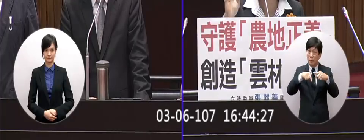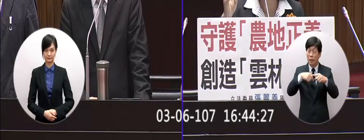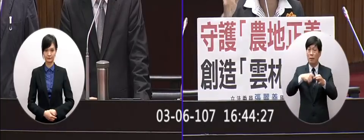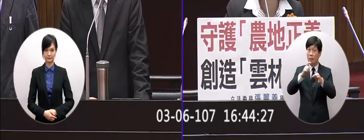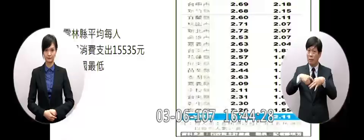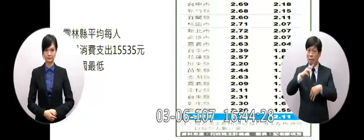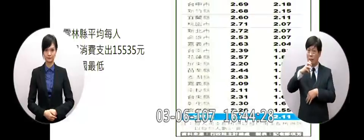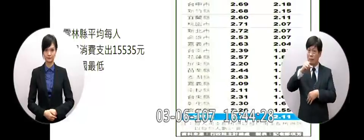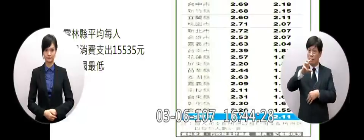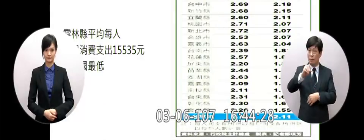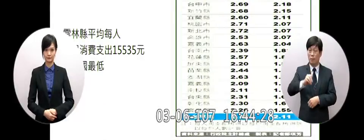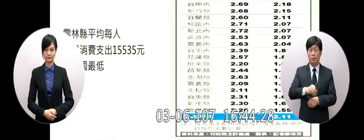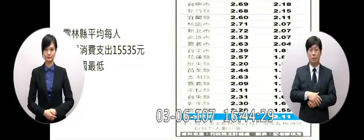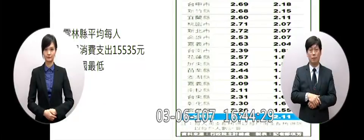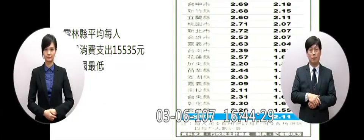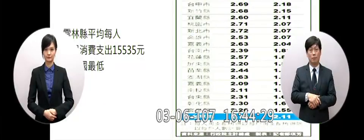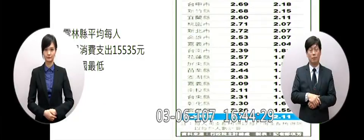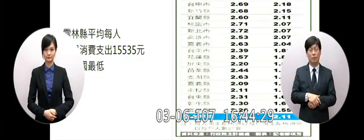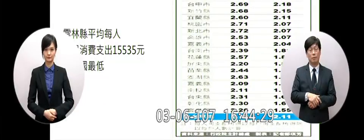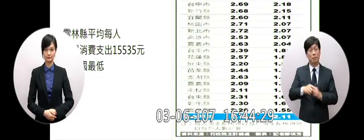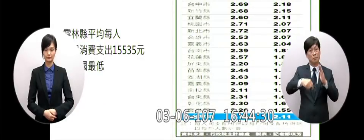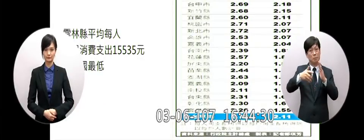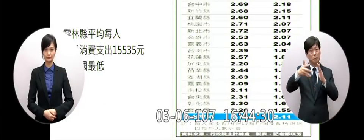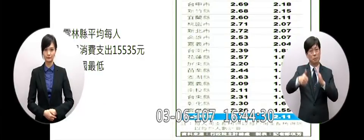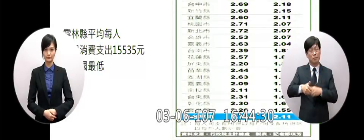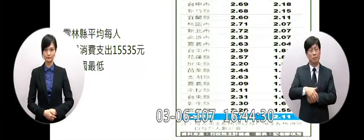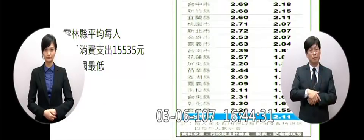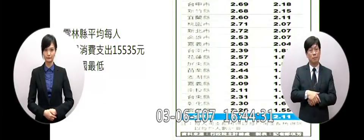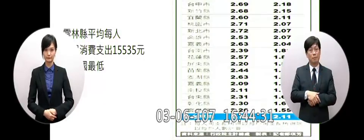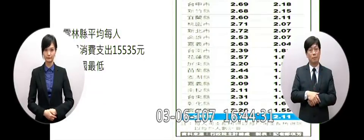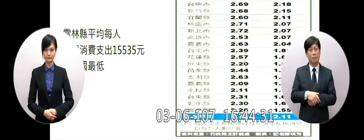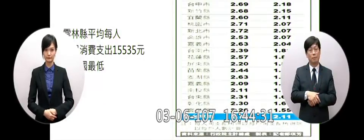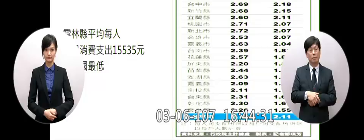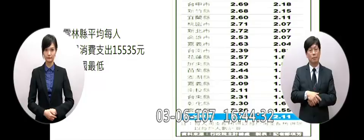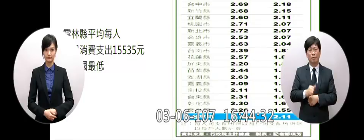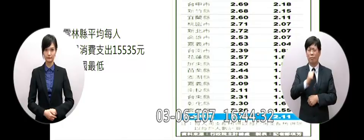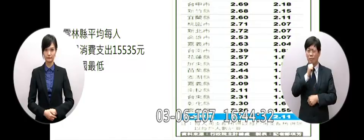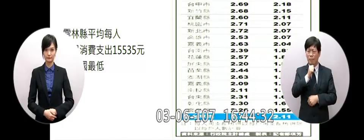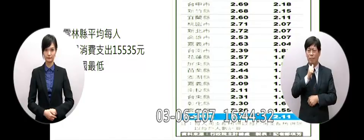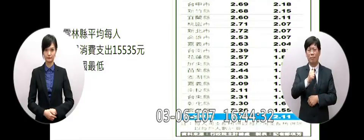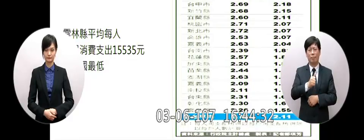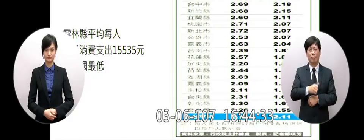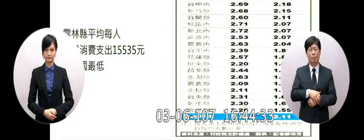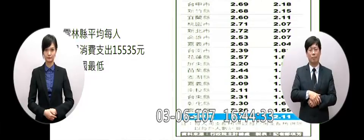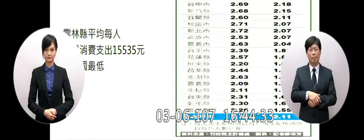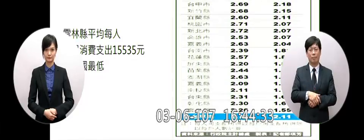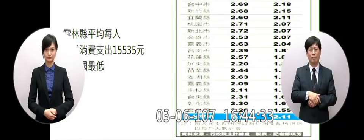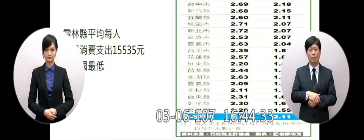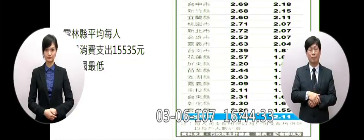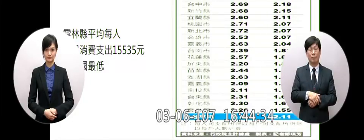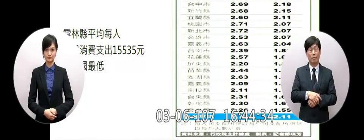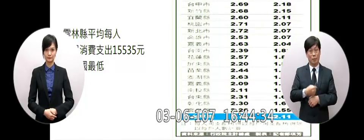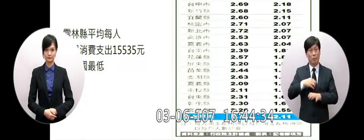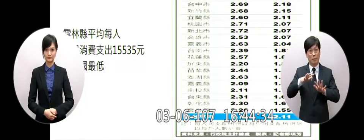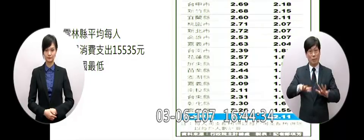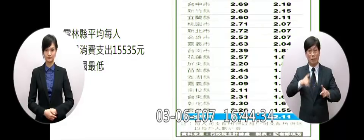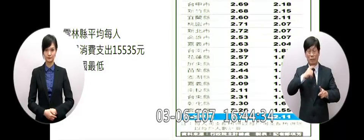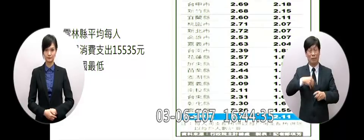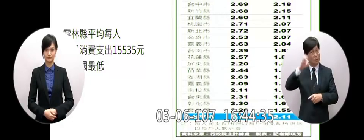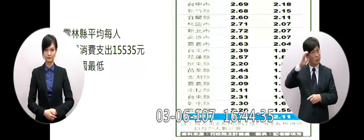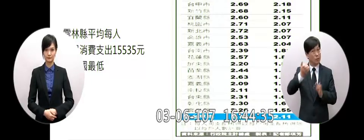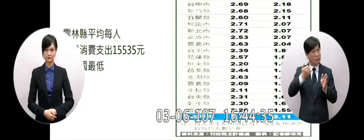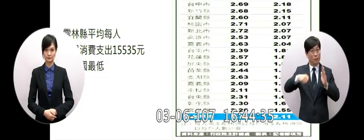收入35万，院长，够穷了吧？所以我们的苏前县长